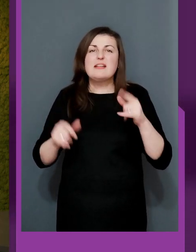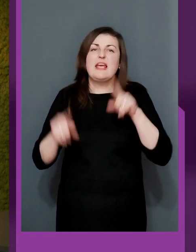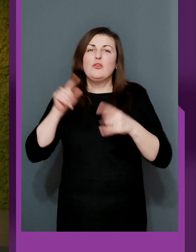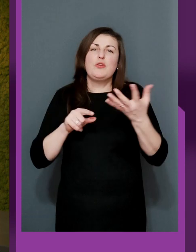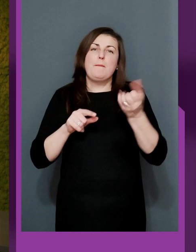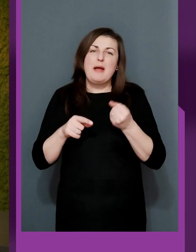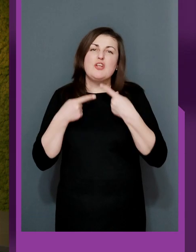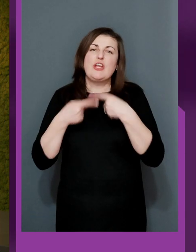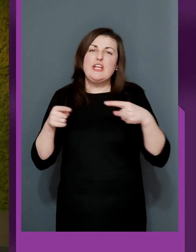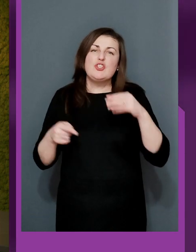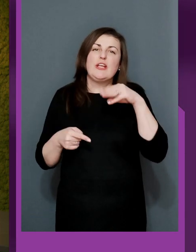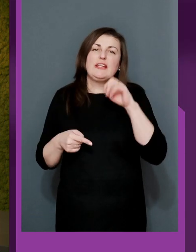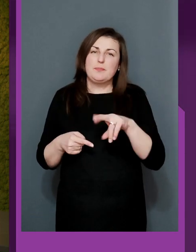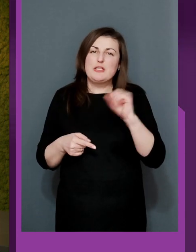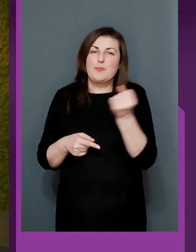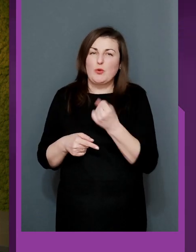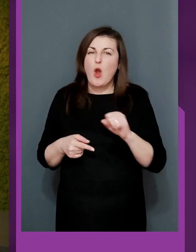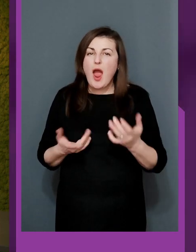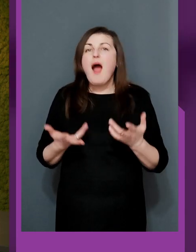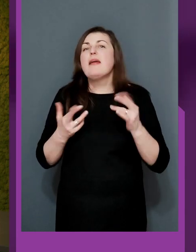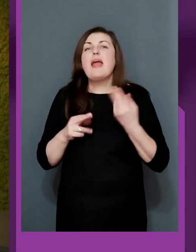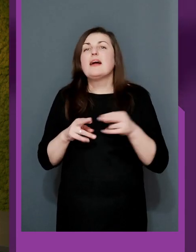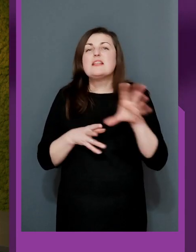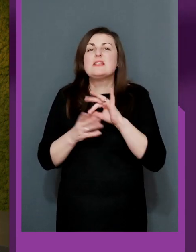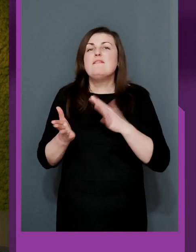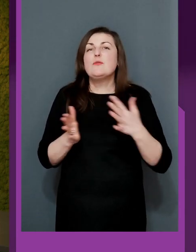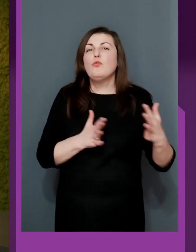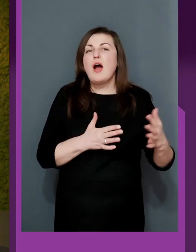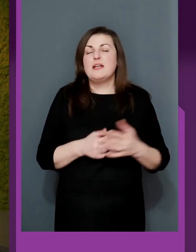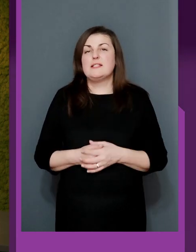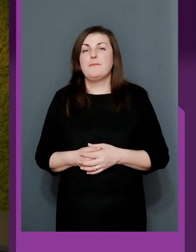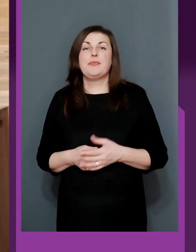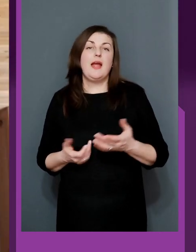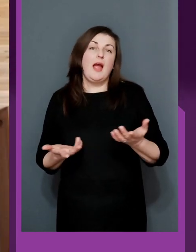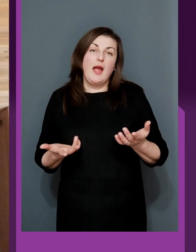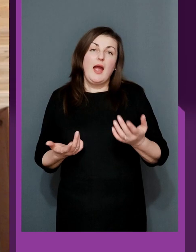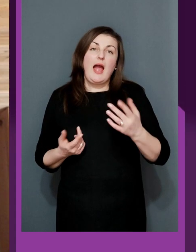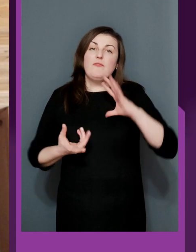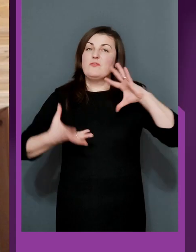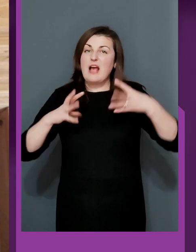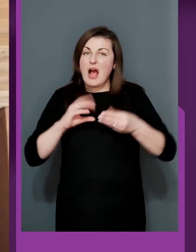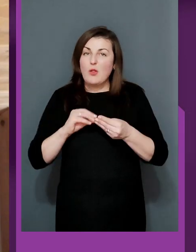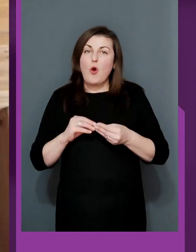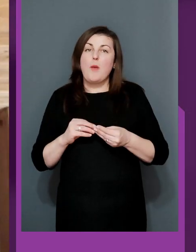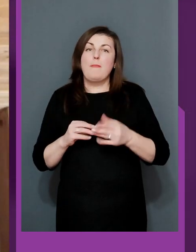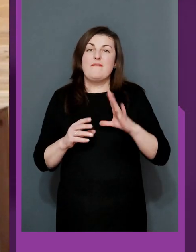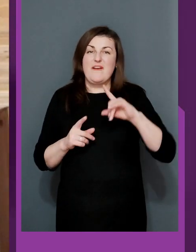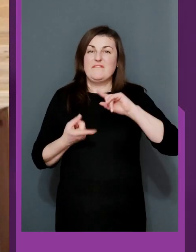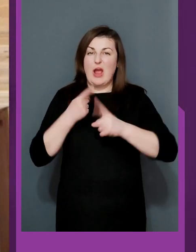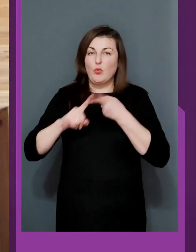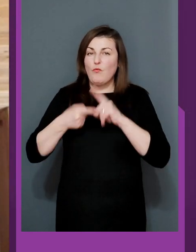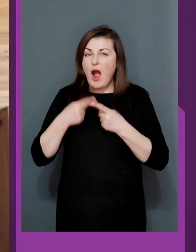береш і інший тип зброї от як це все відбувається загалом в